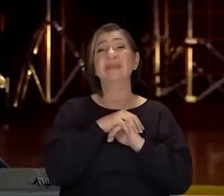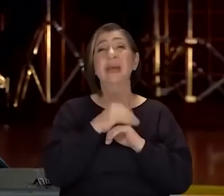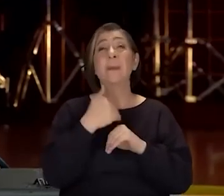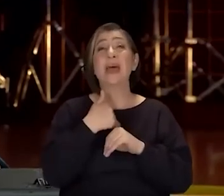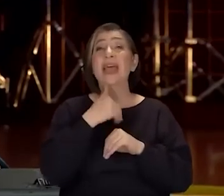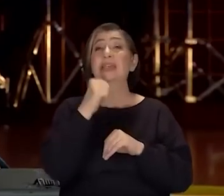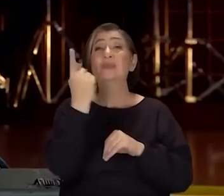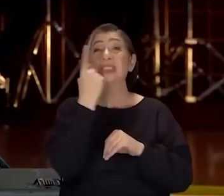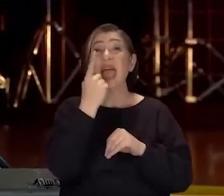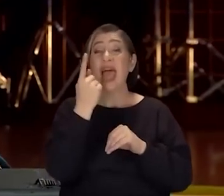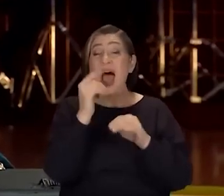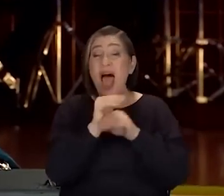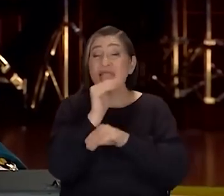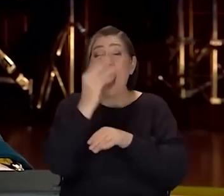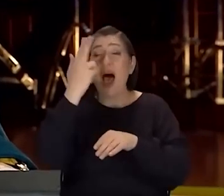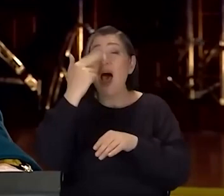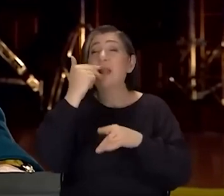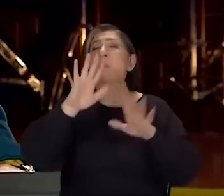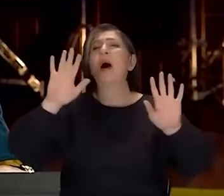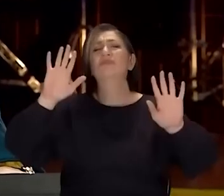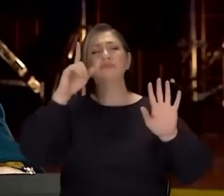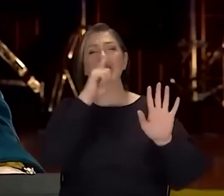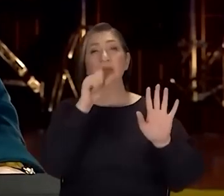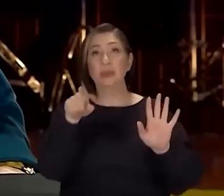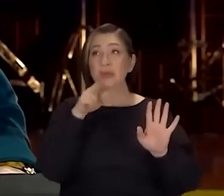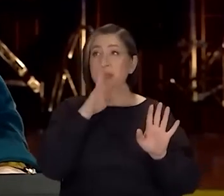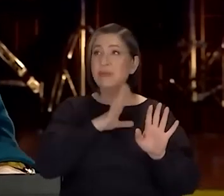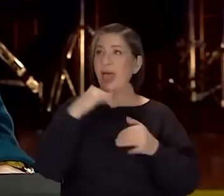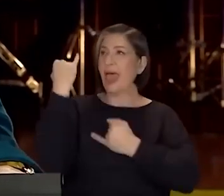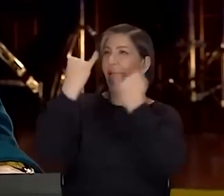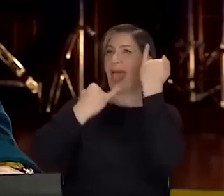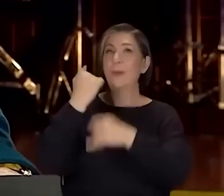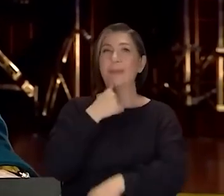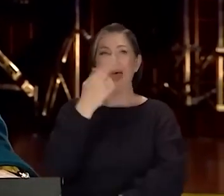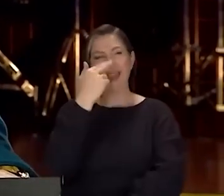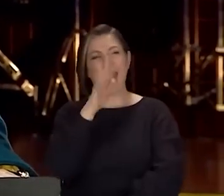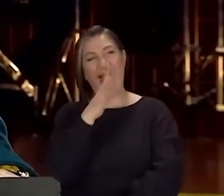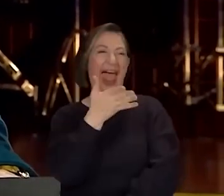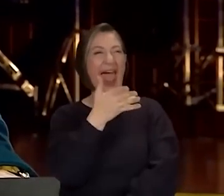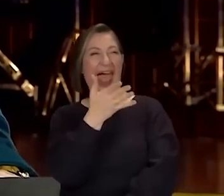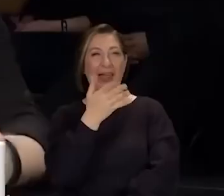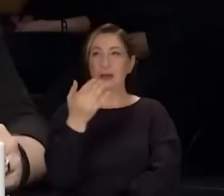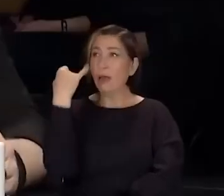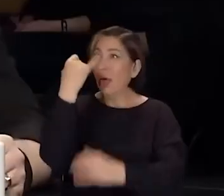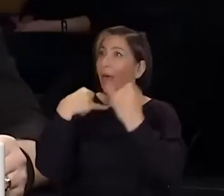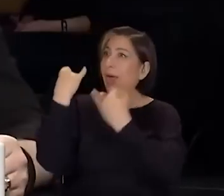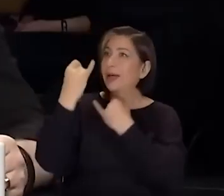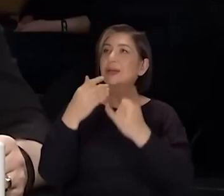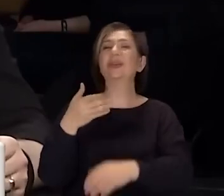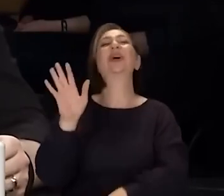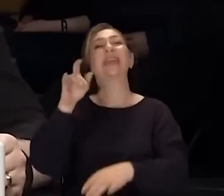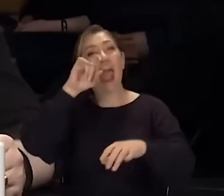Ben hiçbir şeyi hayatta... Ne ağlarım ne bir şey filan. Şimdi kızım benimle dalga geçiyor. Baba ağlıyorsun galiba yine değil mi?